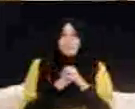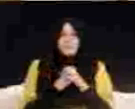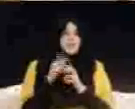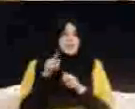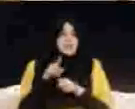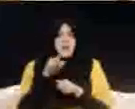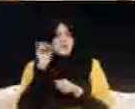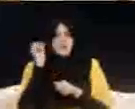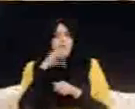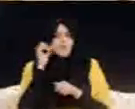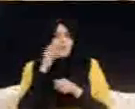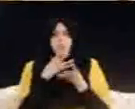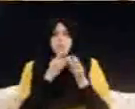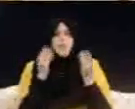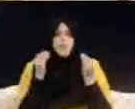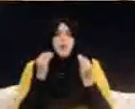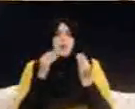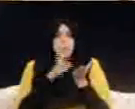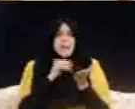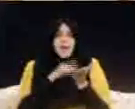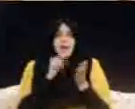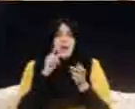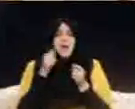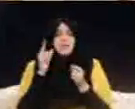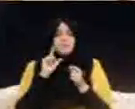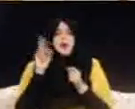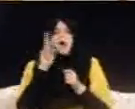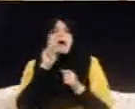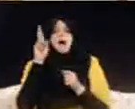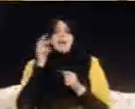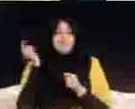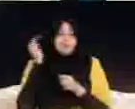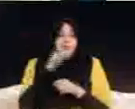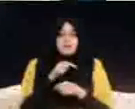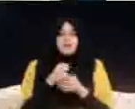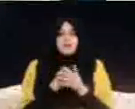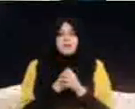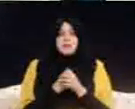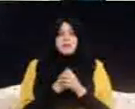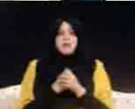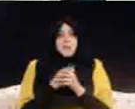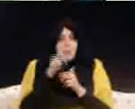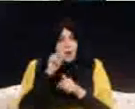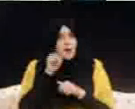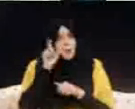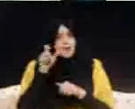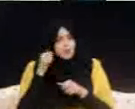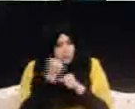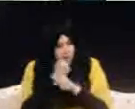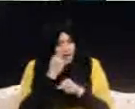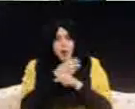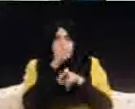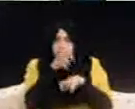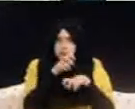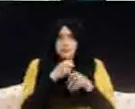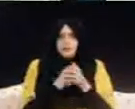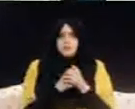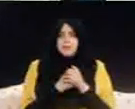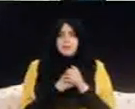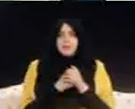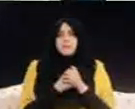فلا يتفقدها، لا يتفقدها الا احيانا. وبعض الناس فعلا يخدمونها ويشرفون عليها وكذا وكذا، فهذا